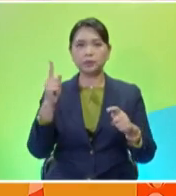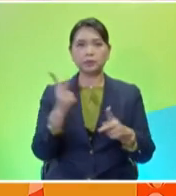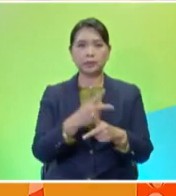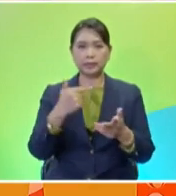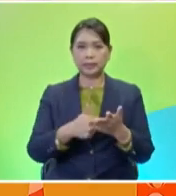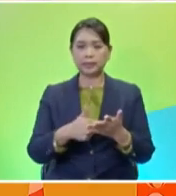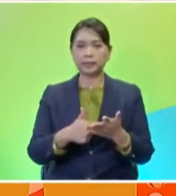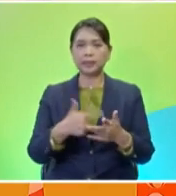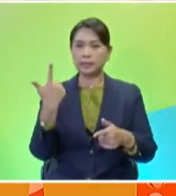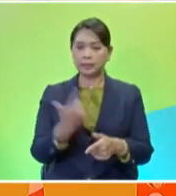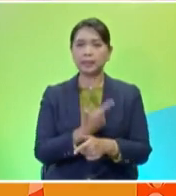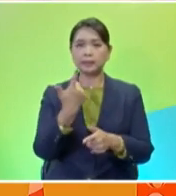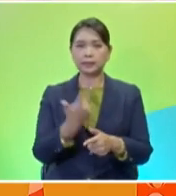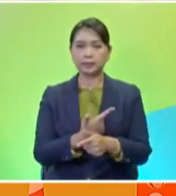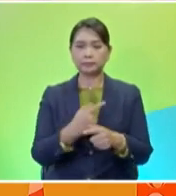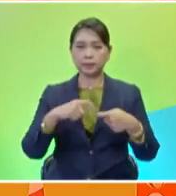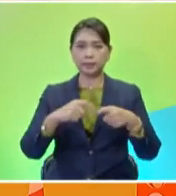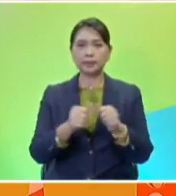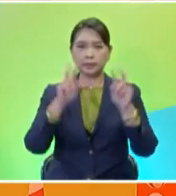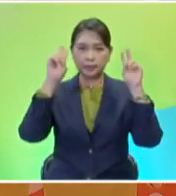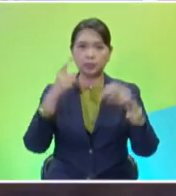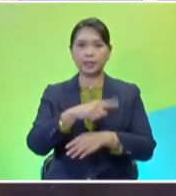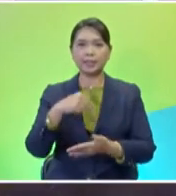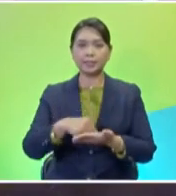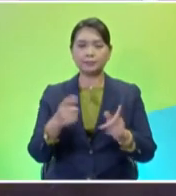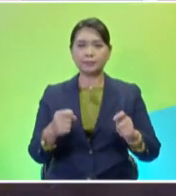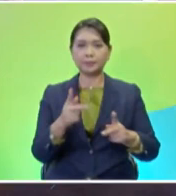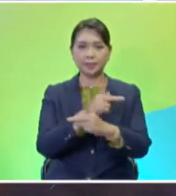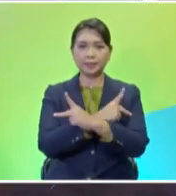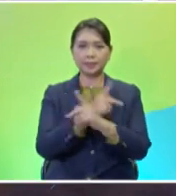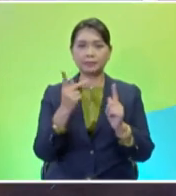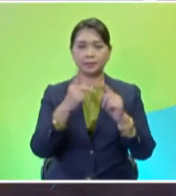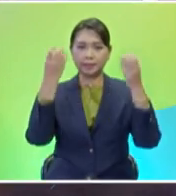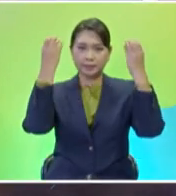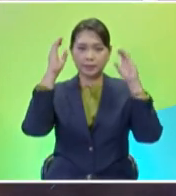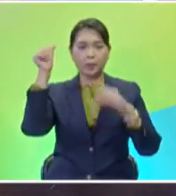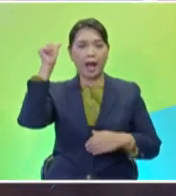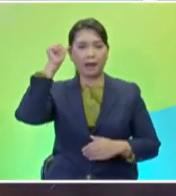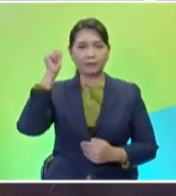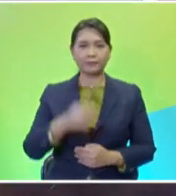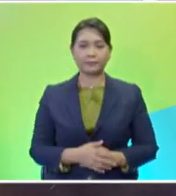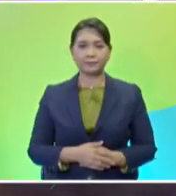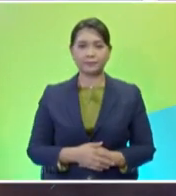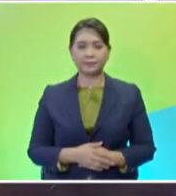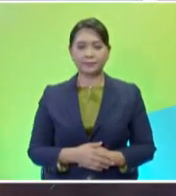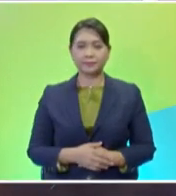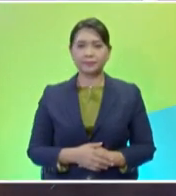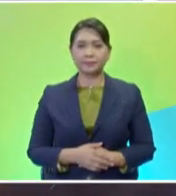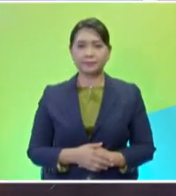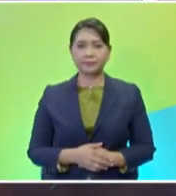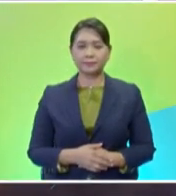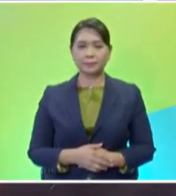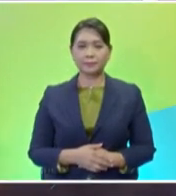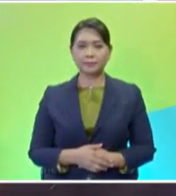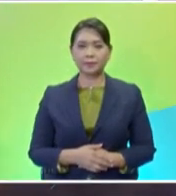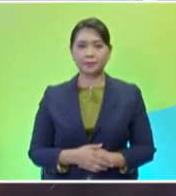to be diri Anda berkaitan dengan tajuk kita pada hari ini Baiklah terima kasih kepada Cikgu Arif hadri ada pada Escape Pandan